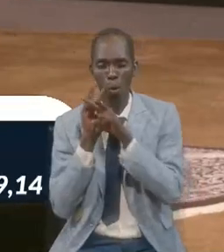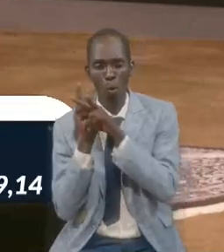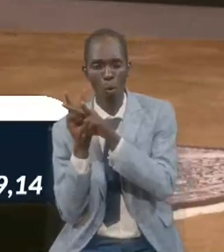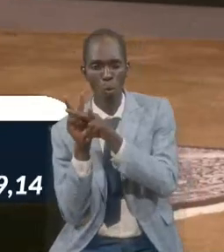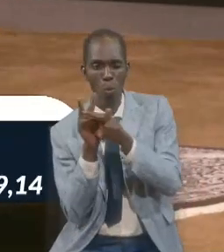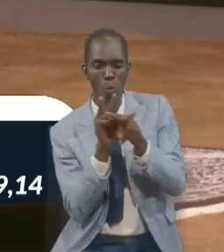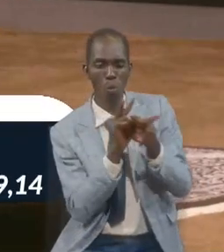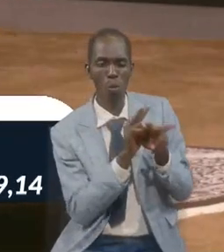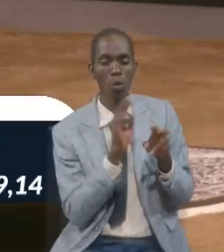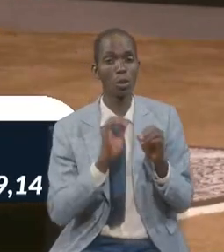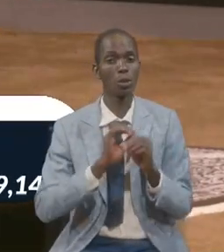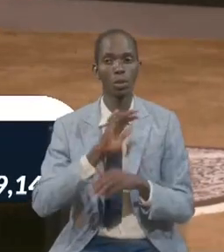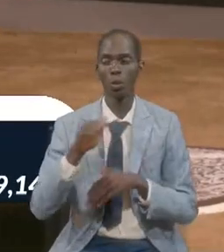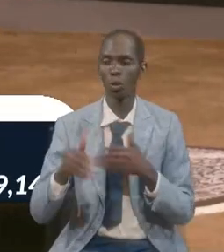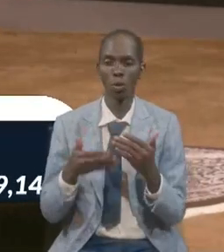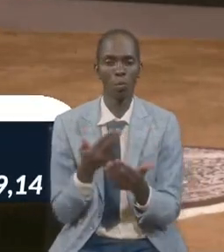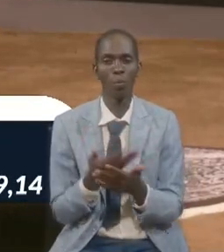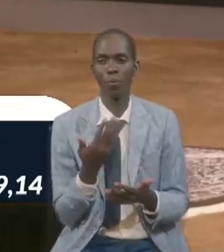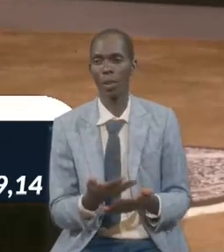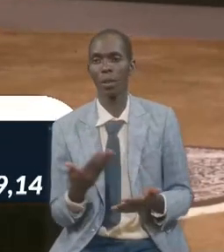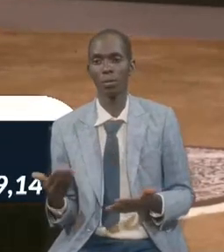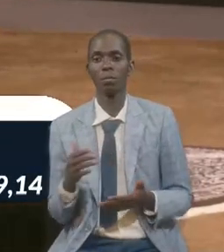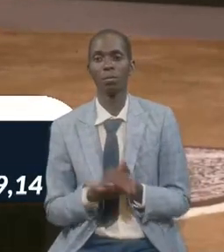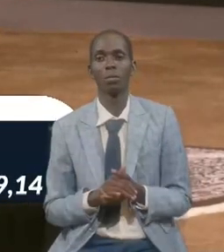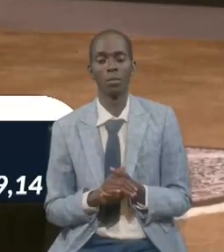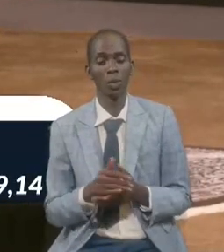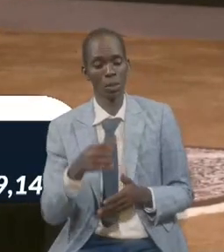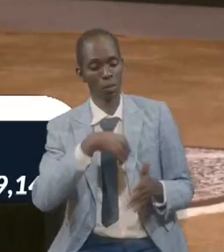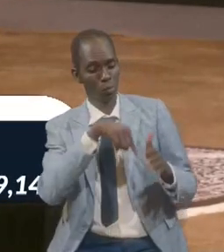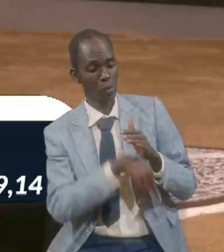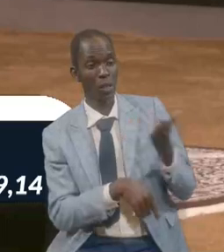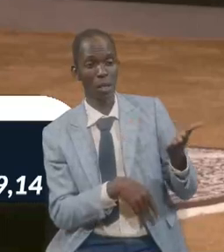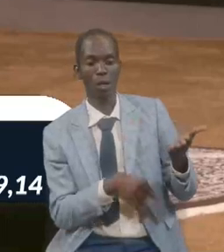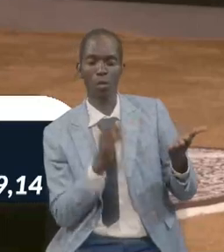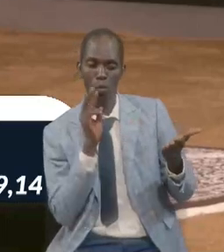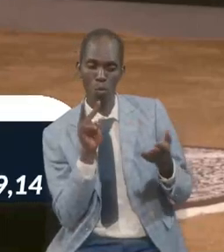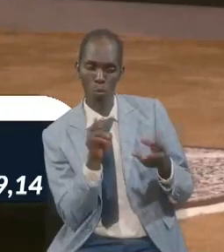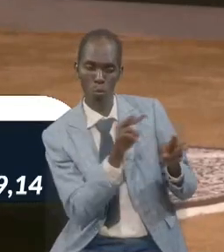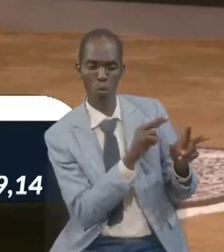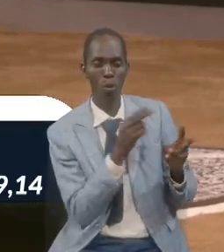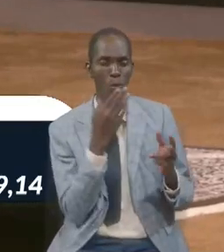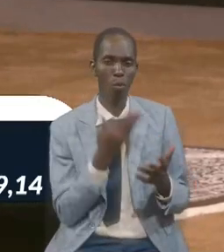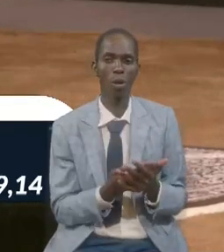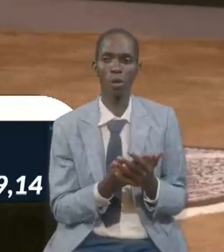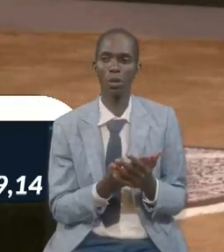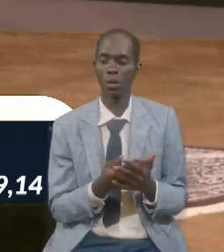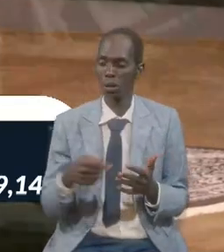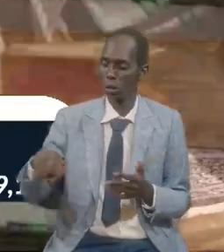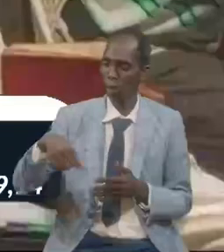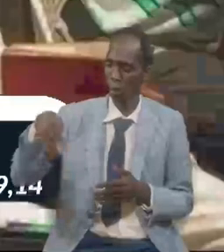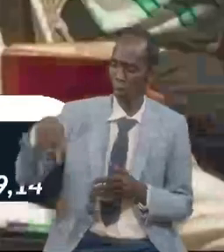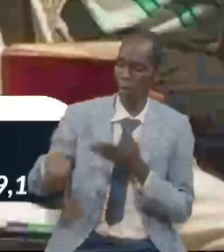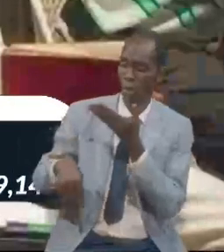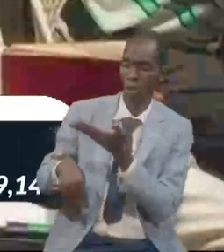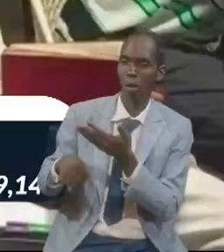en toutes choses. Sois sobre en toutes choses. Il y a des pièges là-bas, des fossés là-bas.